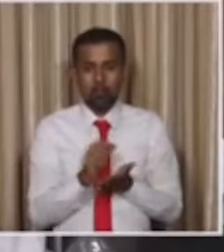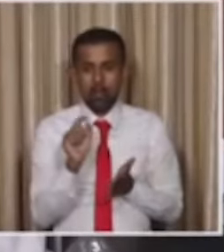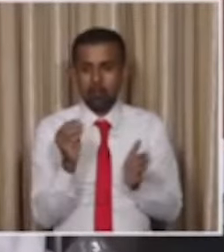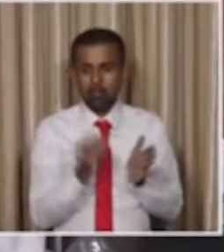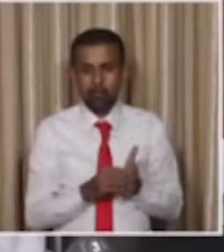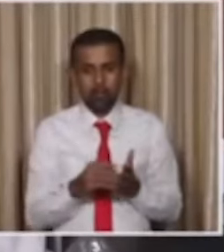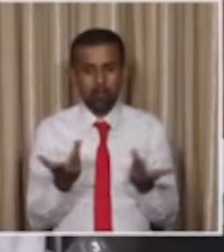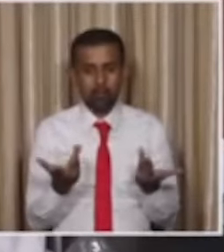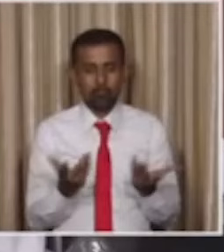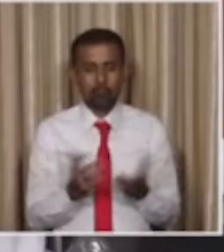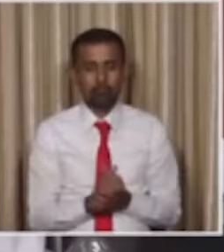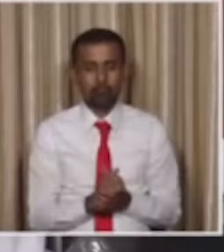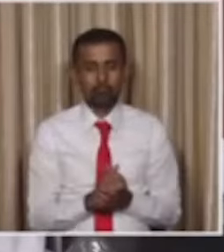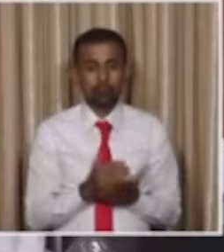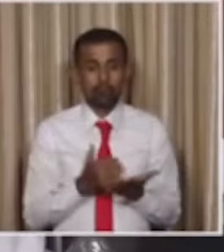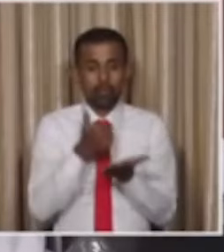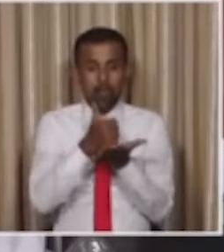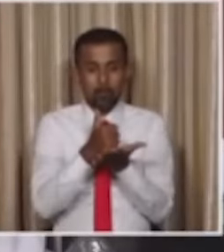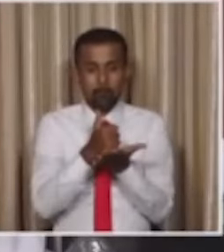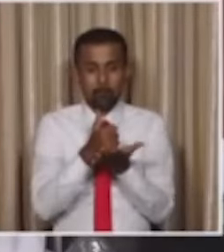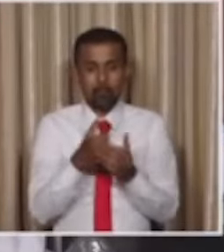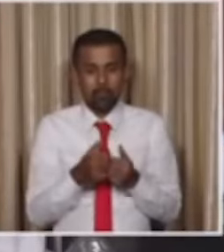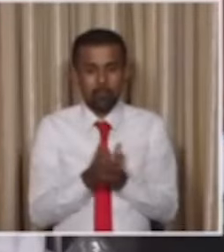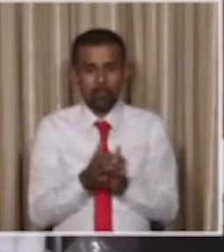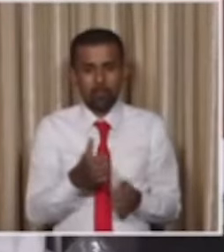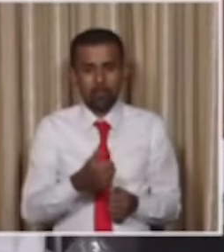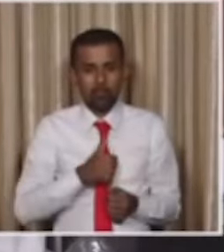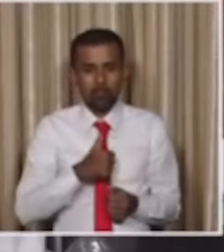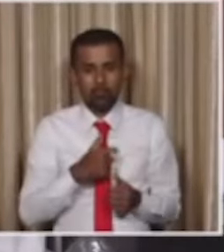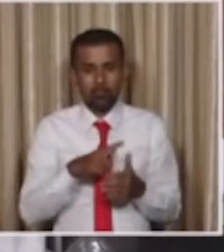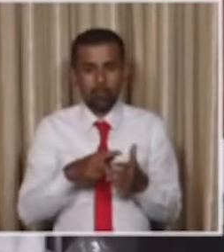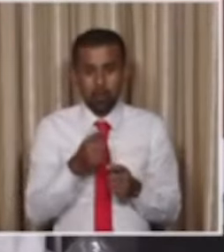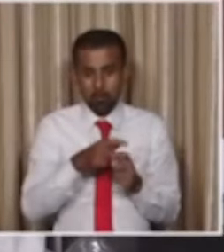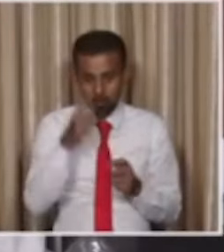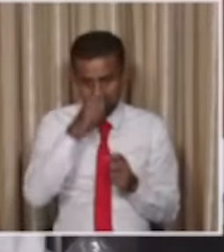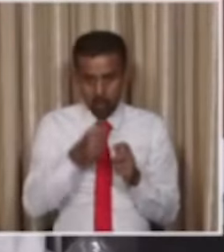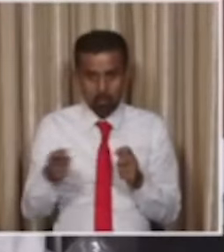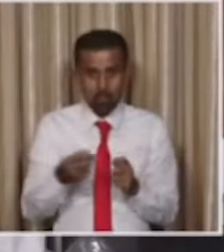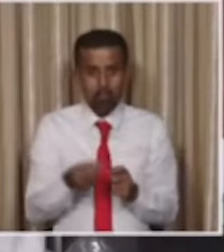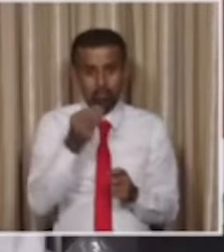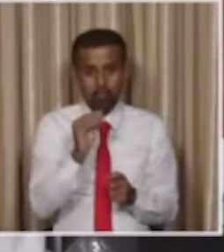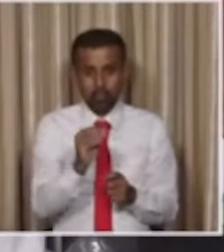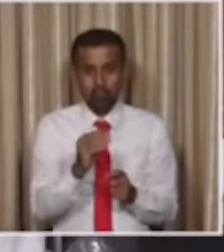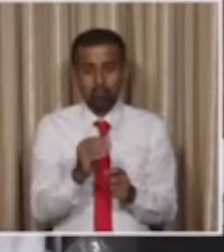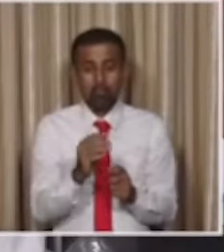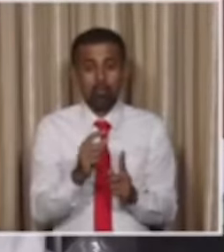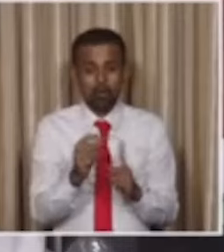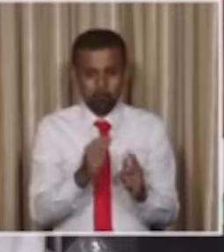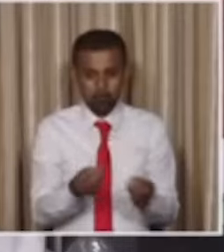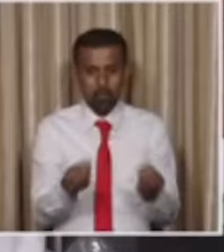නැහැ. සෙන්ට්‍රල් බැංක් එක තමන්ට ඕන විදිහට පරිවැඩි කරගන්න අරමුණක් තිබ්බට ඒක ව්‍යවස්ථාවේ දානවා.